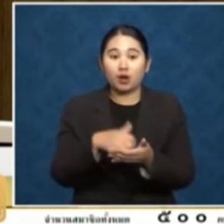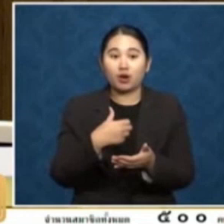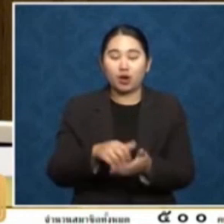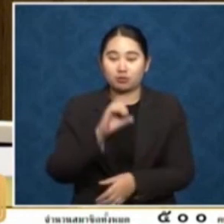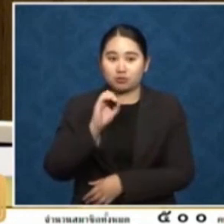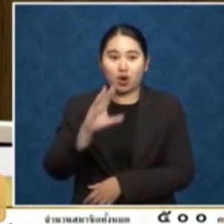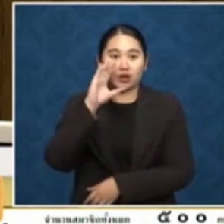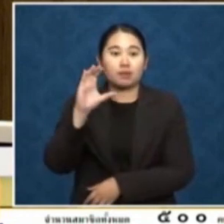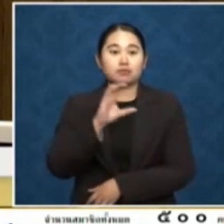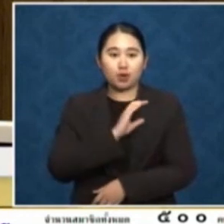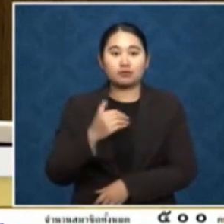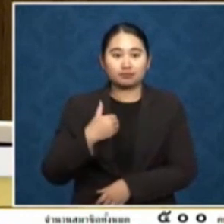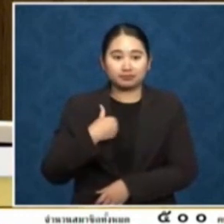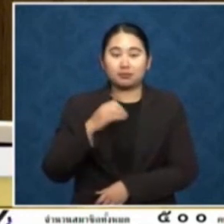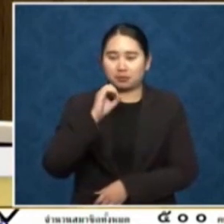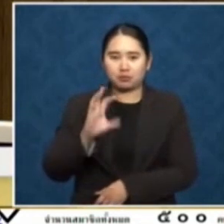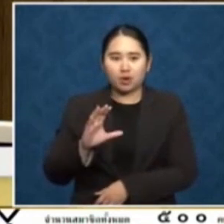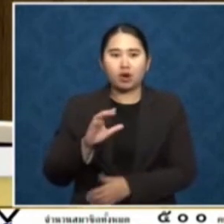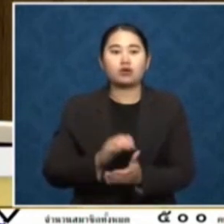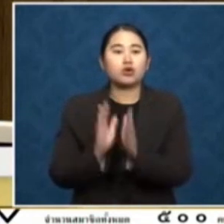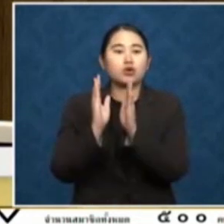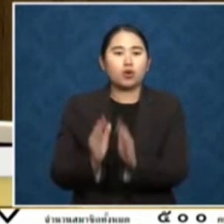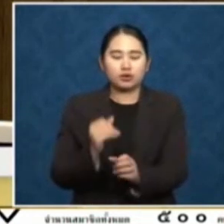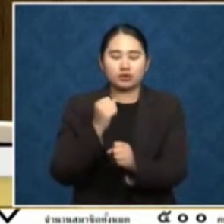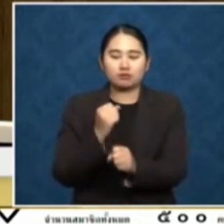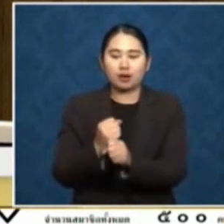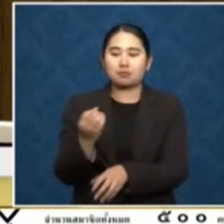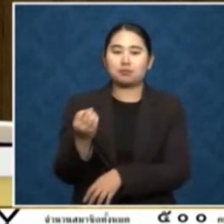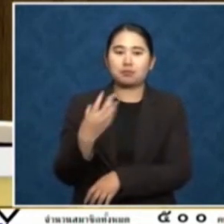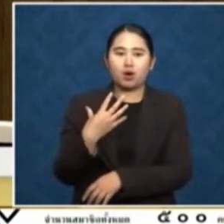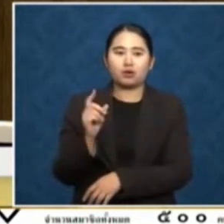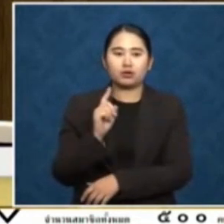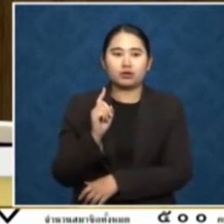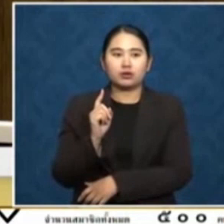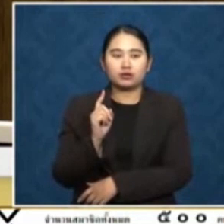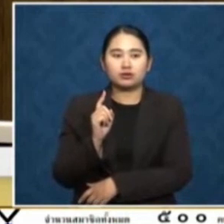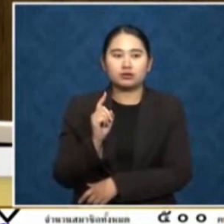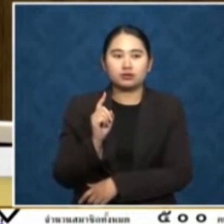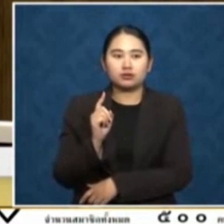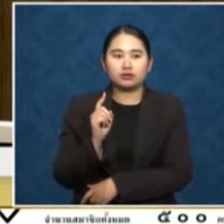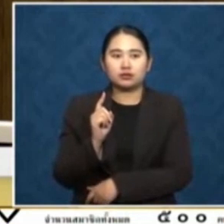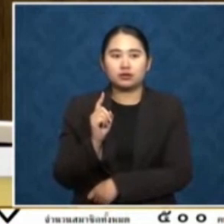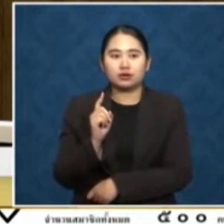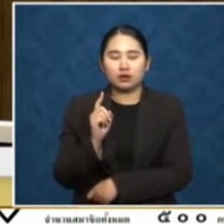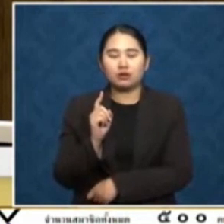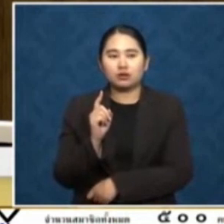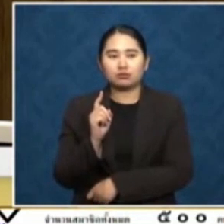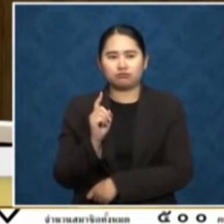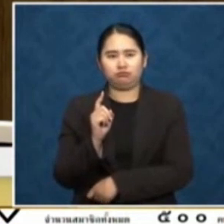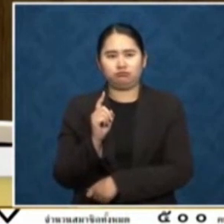เมื่อเพื่อนท่านไปแจ้งความก็มีเจ้าหน้าที่กลับมาบอกท่านก็บอกกับเพื่อนท่าน